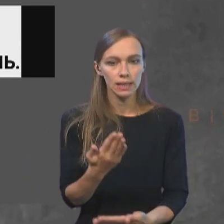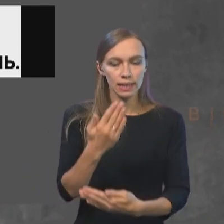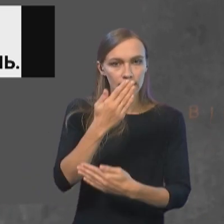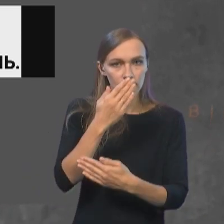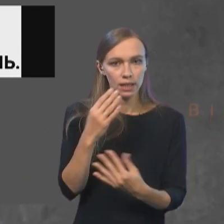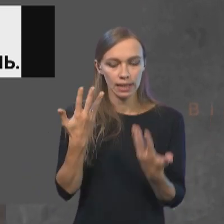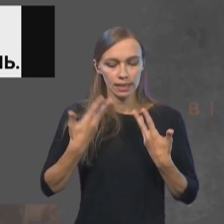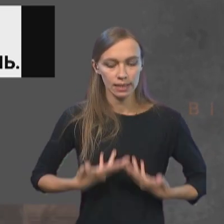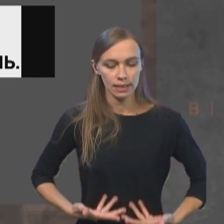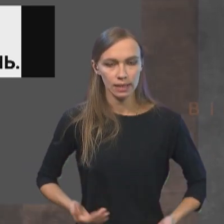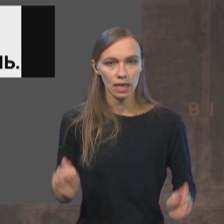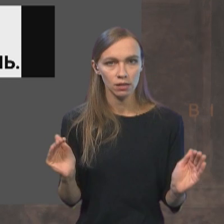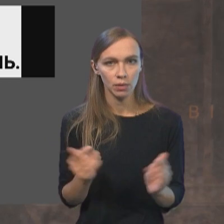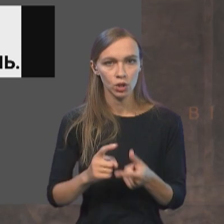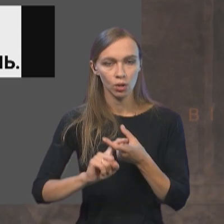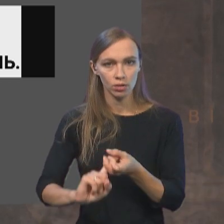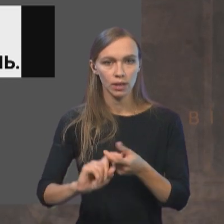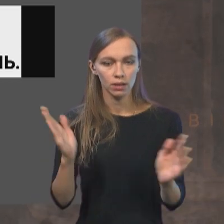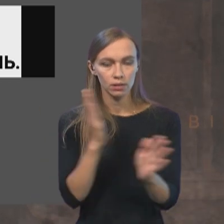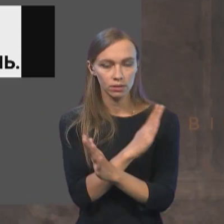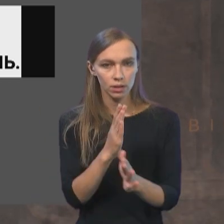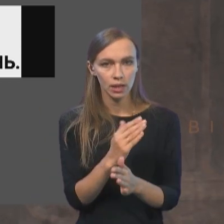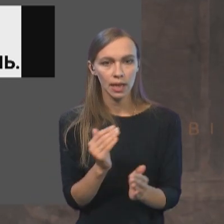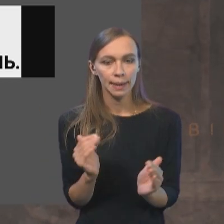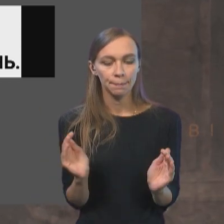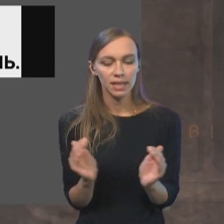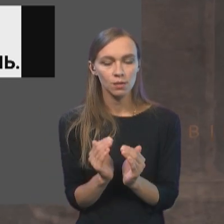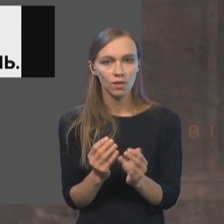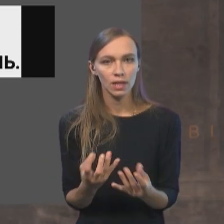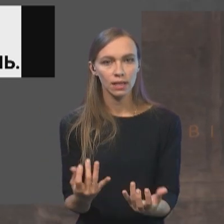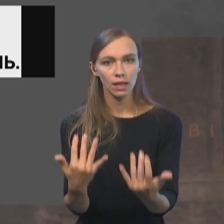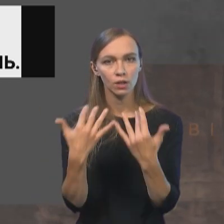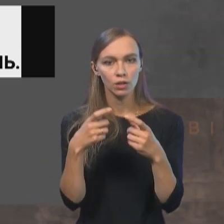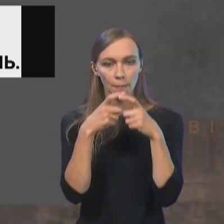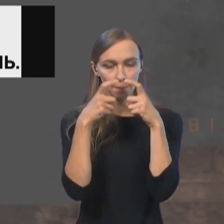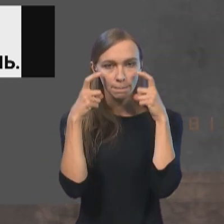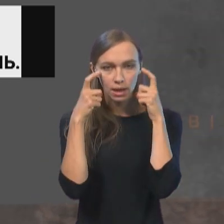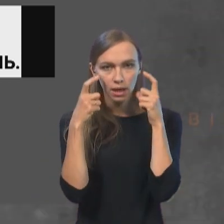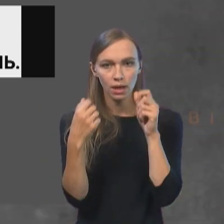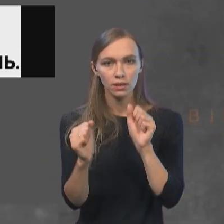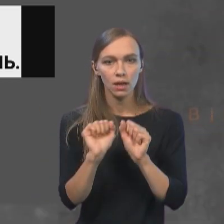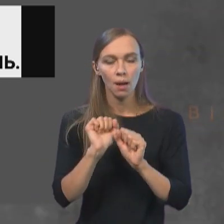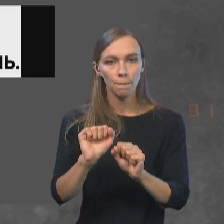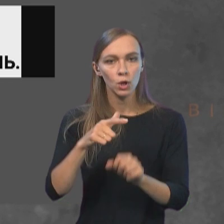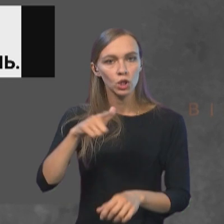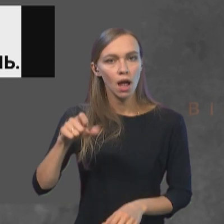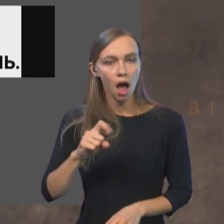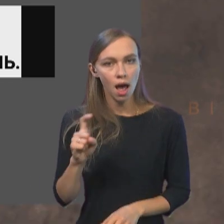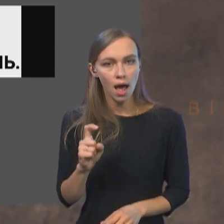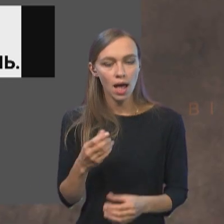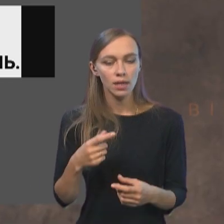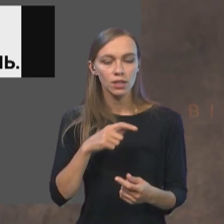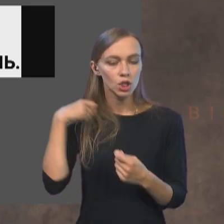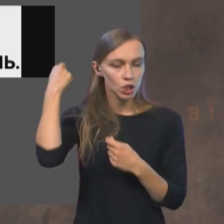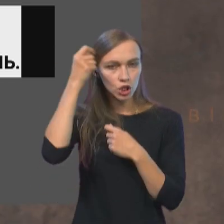з радіоактивним пилом і мінімізувати надходження. Маска, протигаз, респіратор, шарфом замотатися